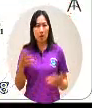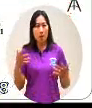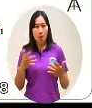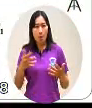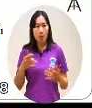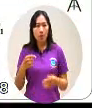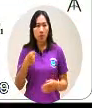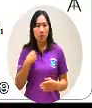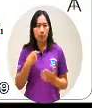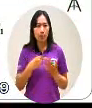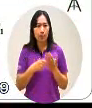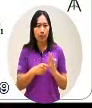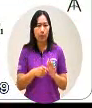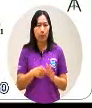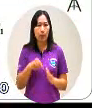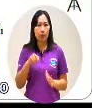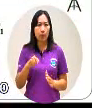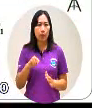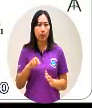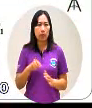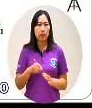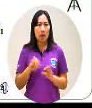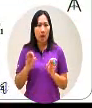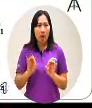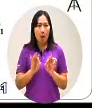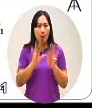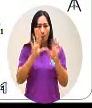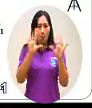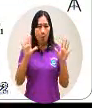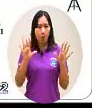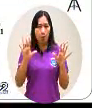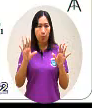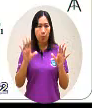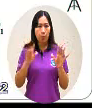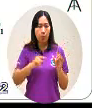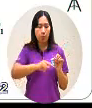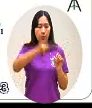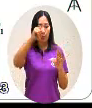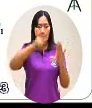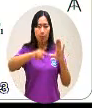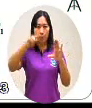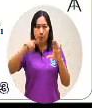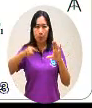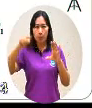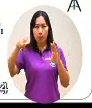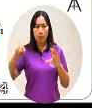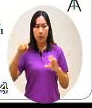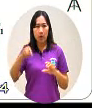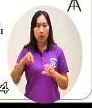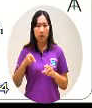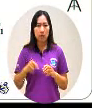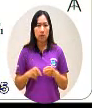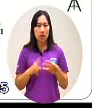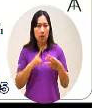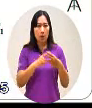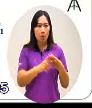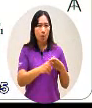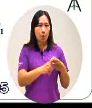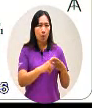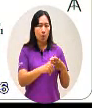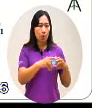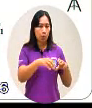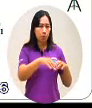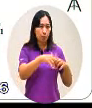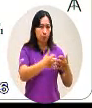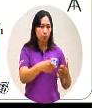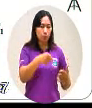个光谱 FTI 啊哈，这咱有设定哈。你看主机伫遮，反射镜伫遮，主机伫遮，反